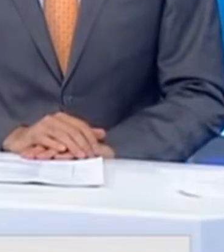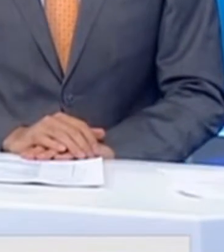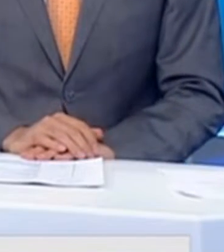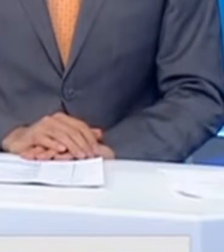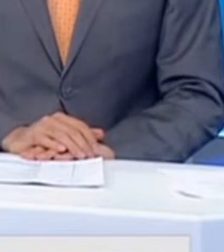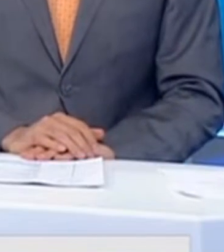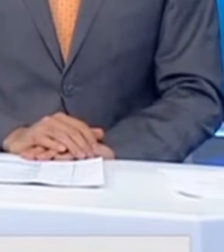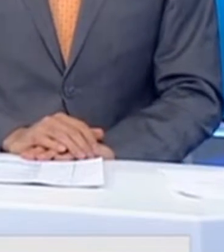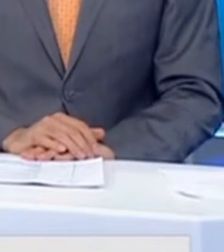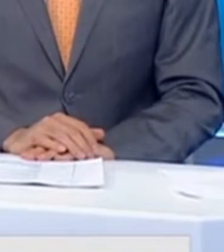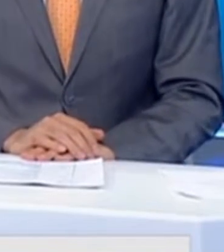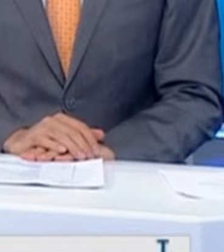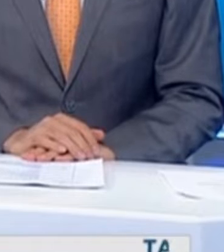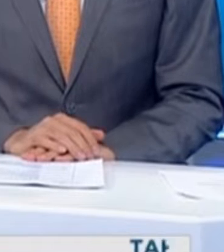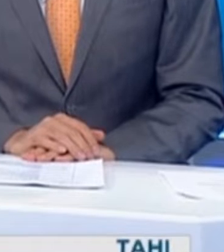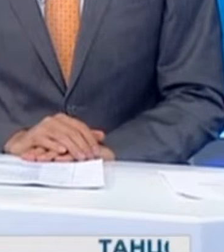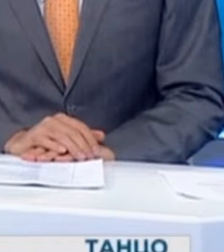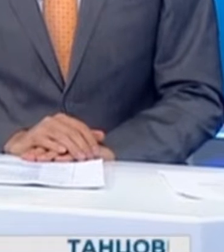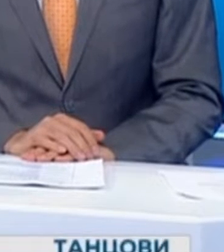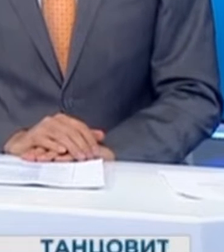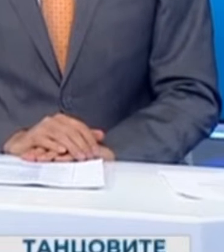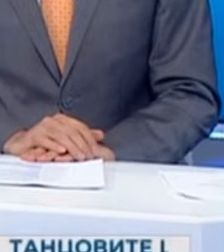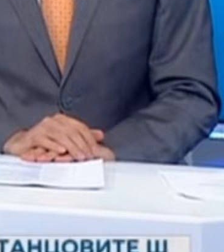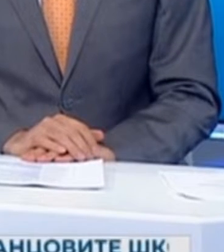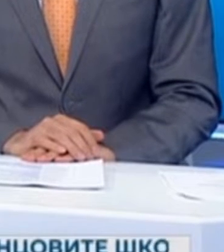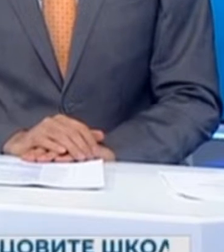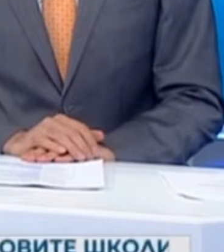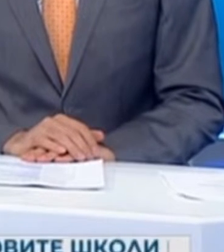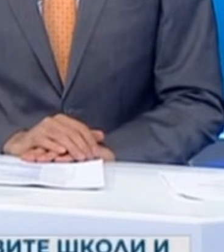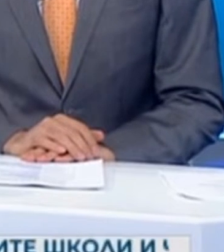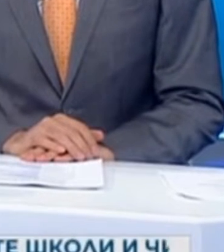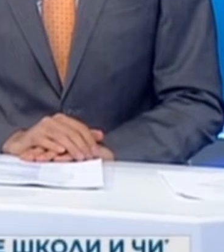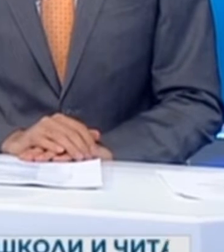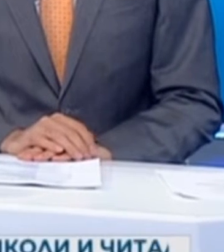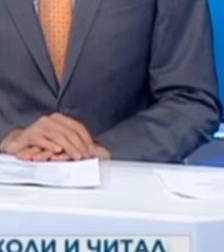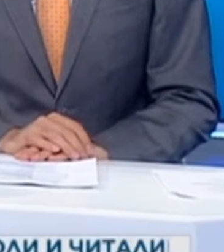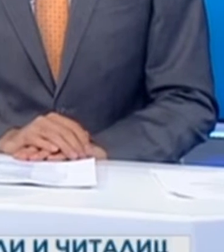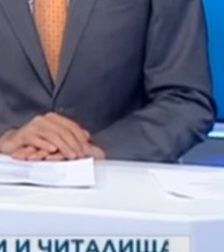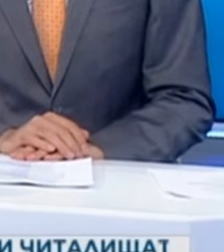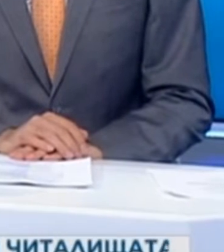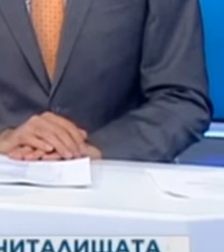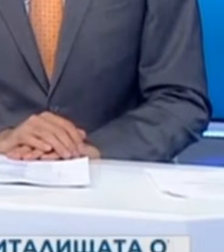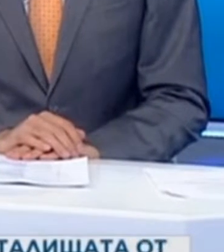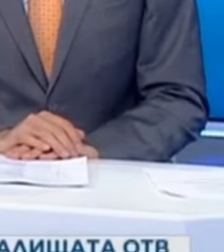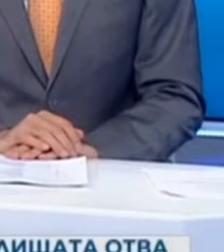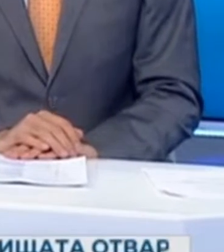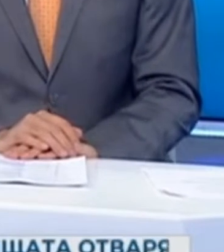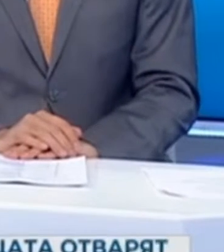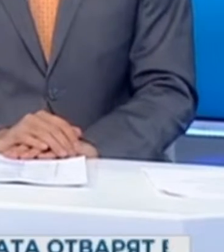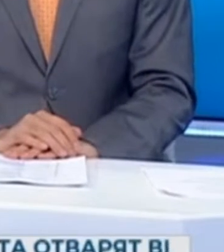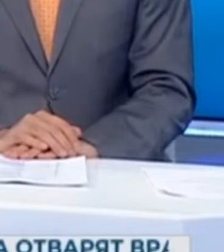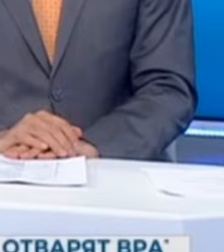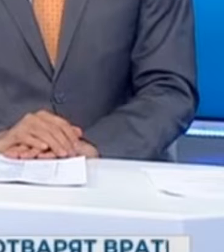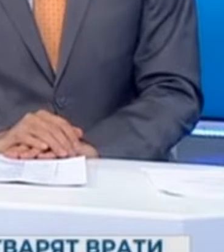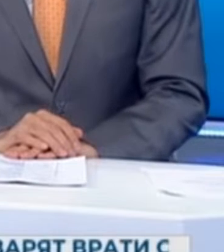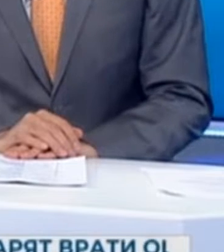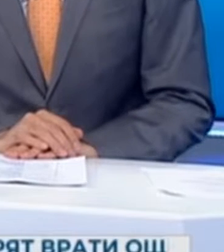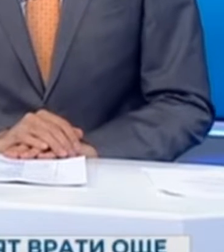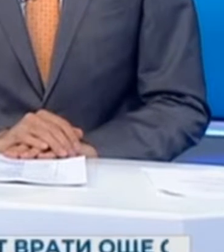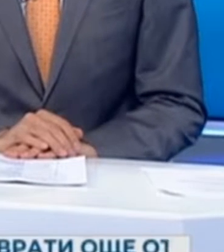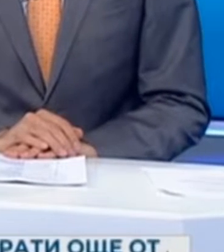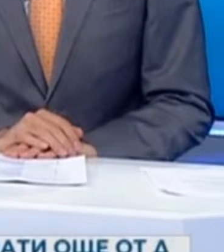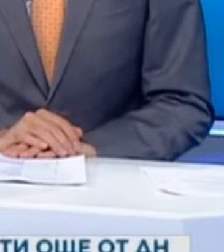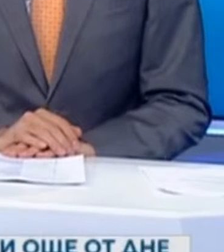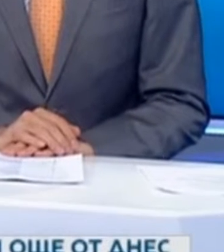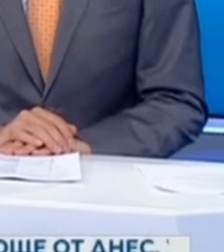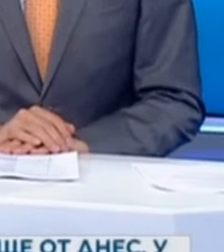ще стане ясно най-късно до средата на юли. Компенсациите заради намаляването на природния газ с 40% ще бъдат приспаднати